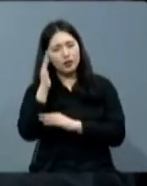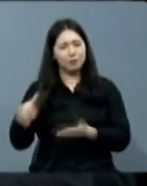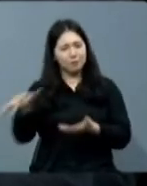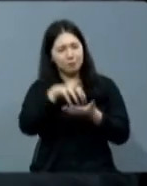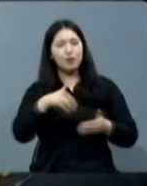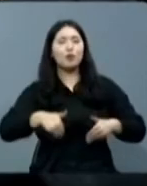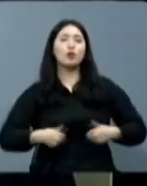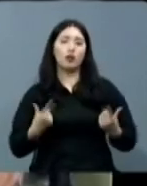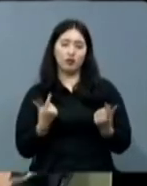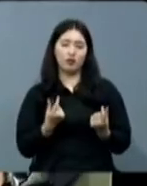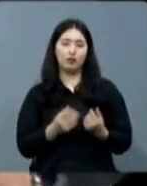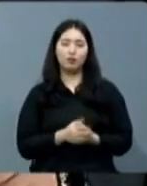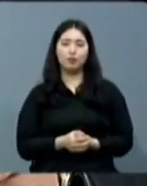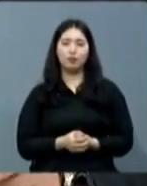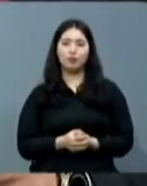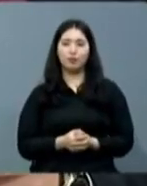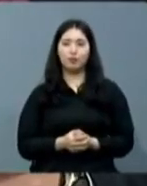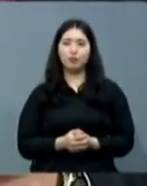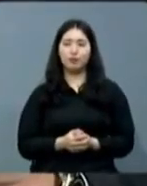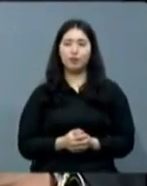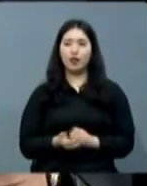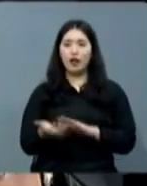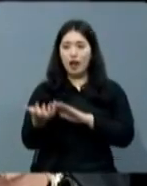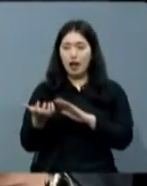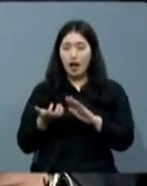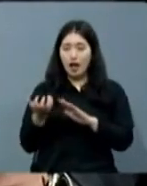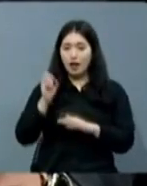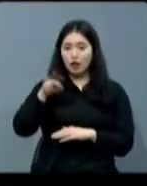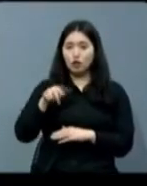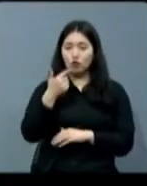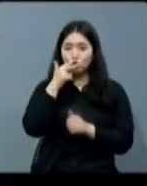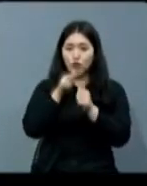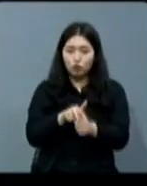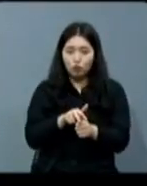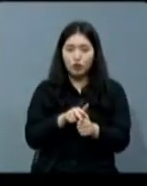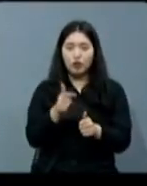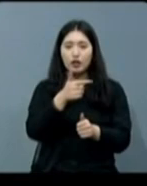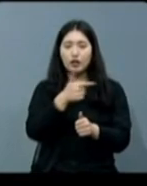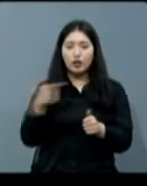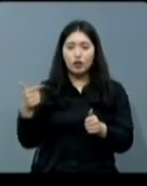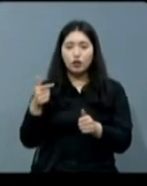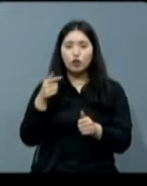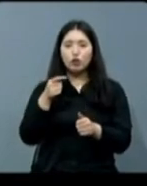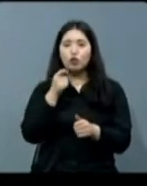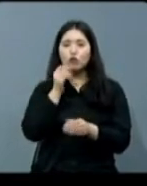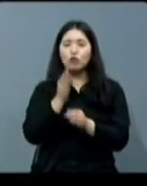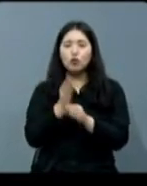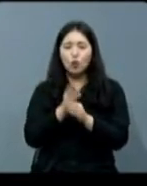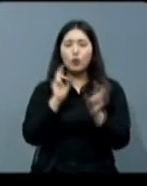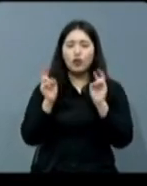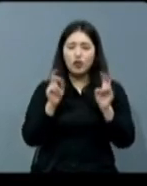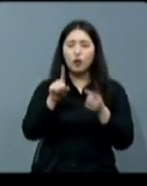됐으면 좋겠습니다. 알겠습니다. 아까 그 윤석열 후보님 대기업 중소기업 그게 이제